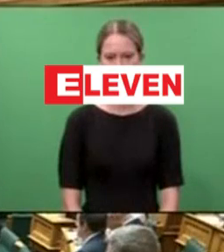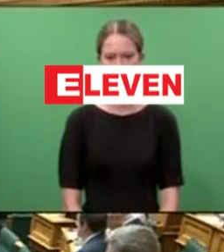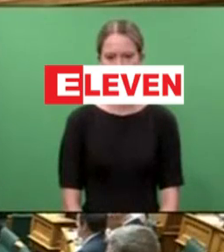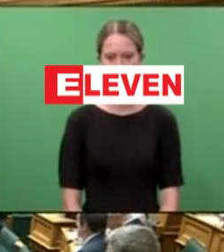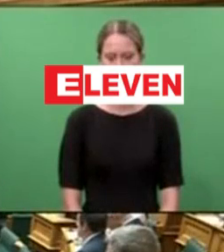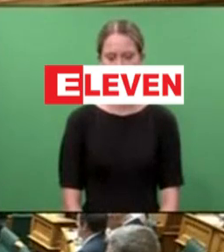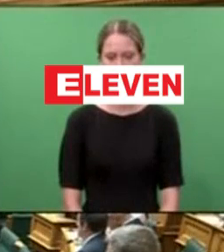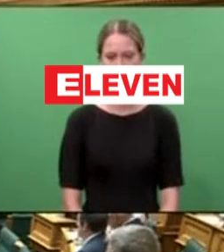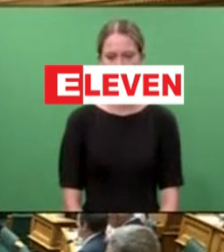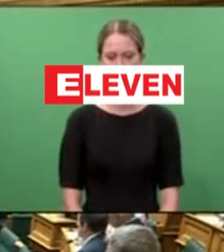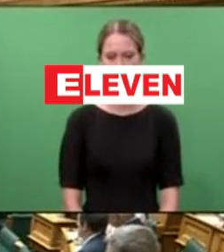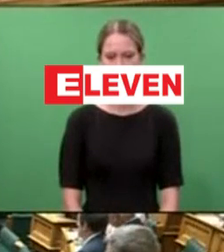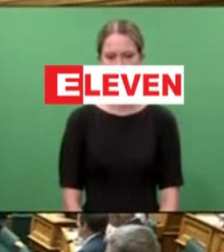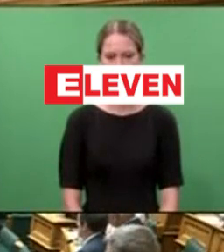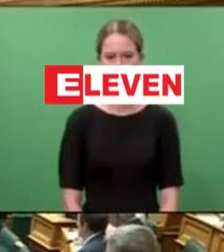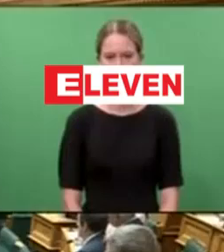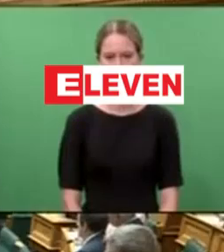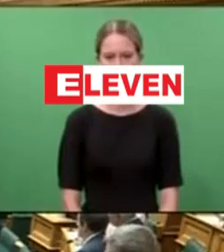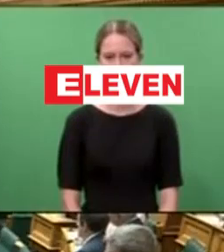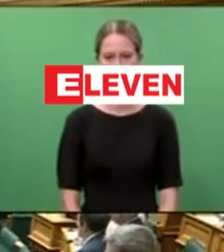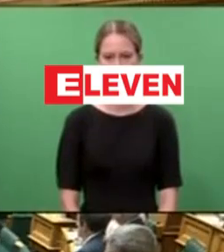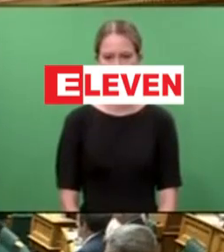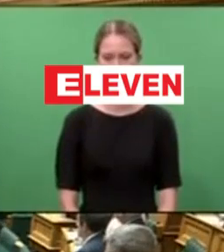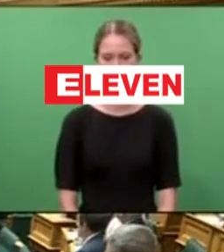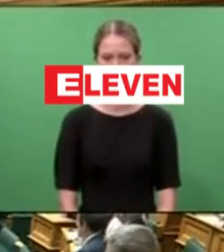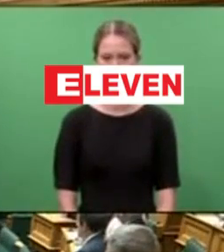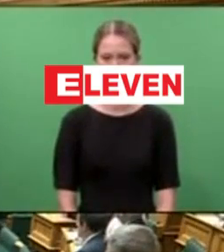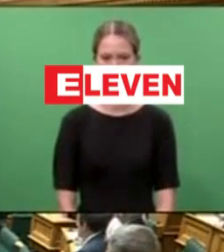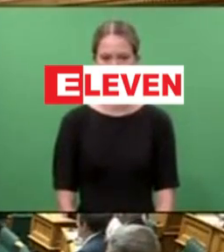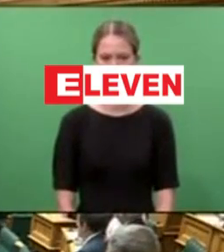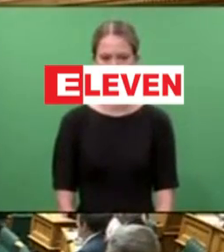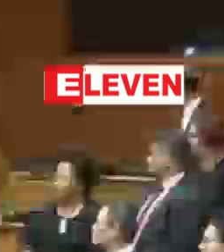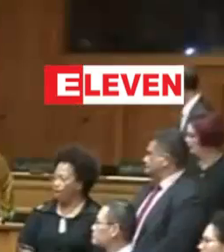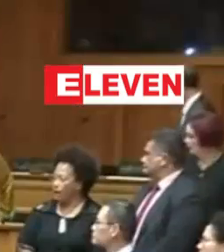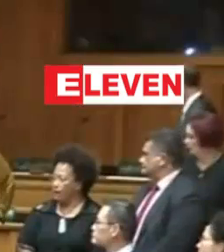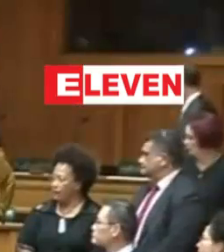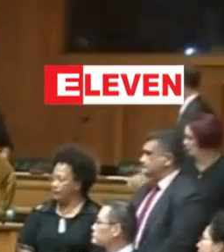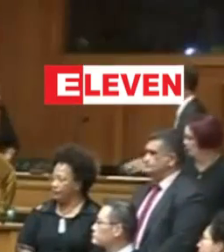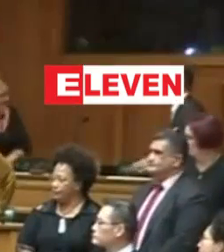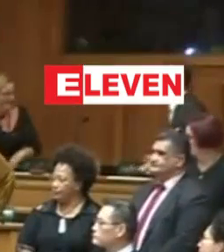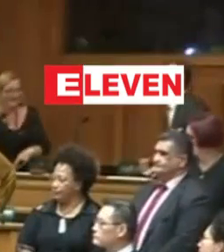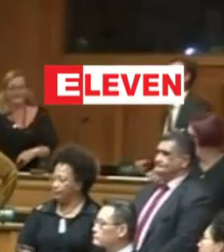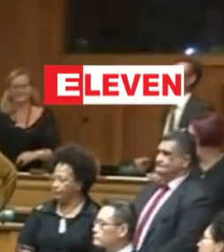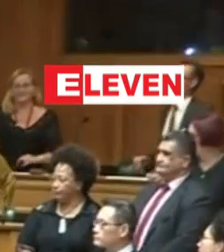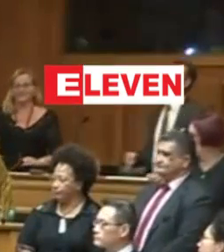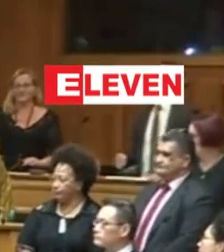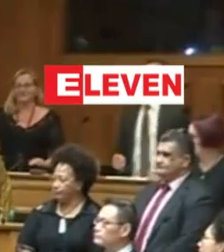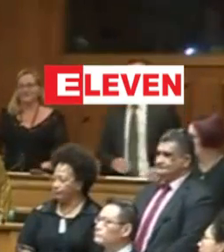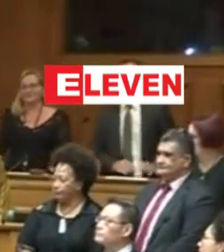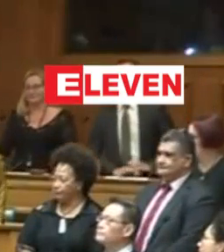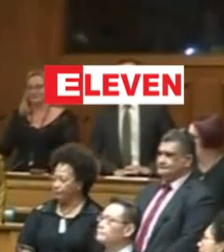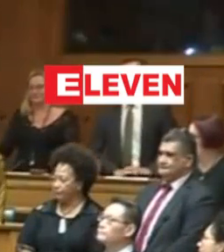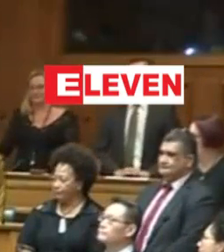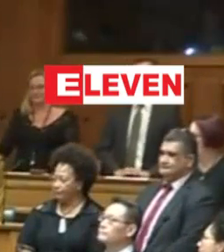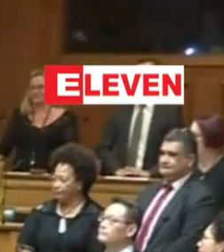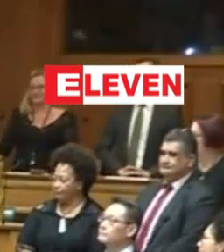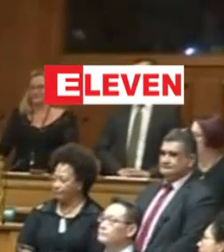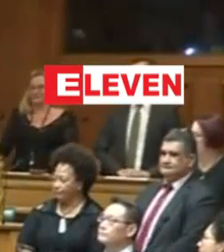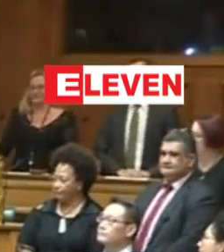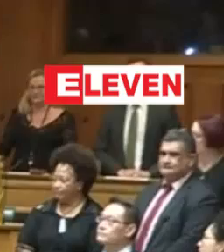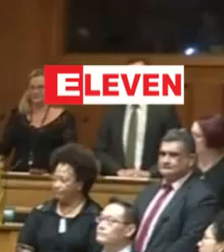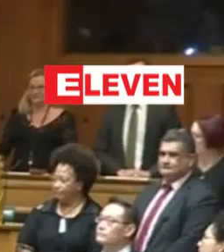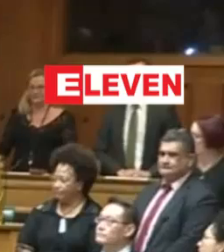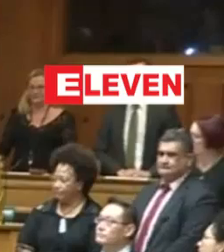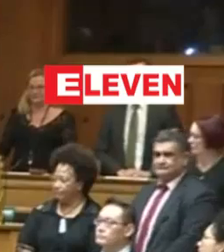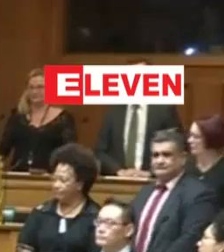နယူးဇီလန်နိုင်ငံခရိုက်ချ်မြို့ကဗလီနှစ်ခုကိုတိုက်ခိုက်ခဲ့တဲ့တနက်သမားရဲ့အမိကိုဘယ်တော့မှပါဇက်ကနေဟမှာမဟုတ်ဘူးလို့ဝန်ကြီးချုပ်ဂျက်စင်တာ